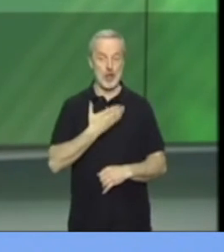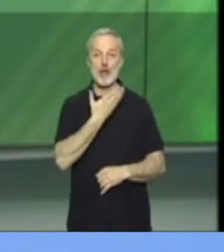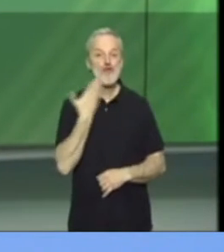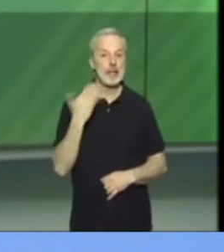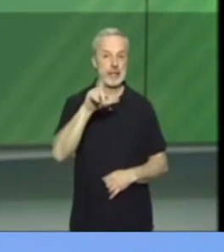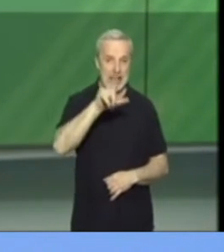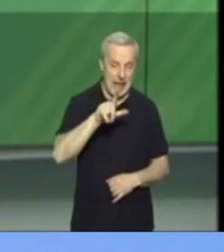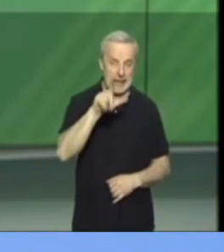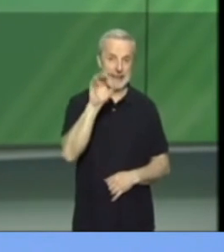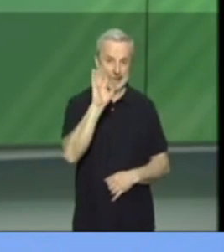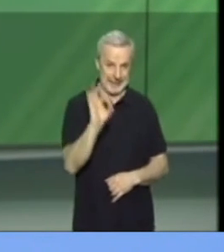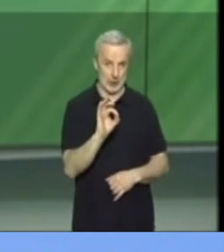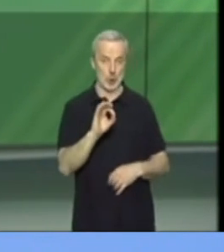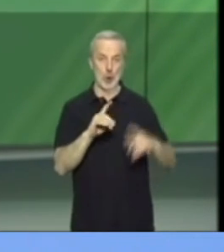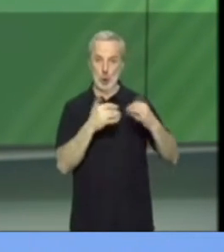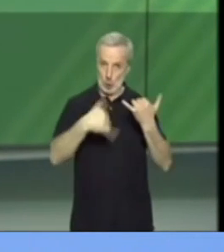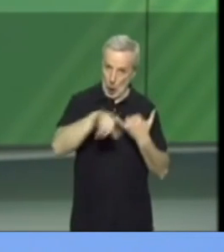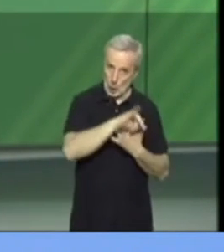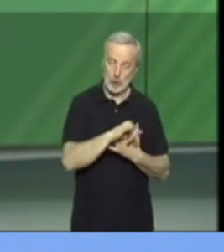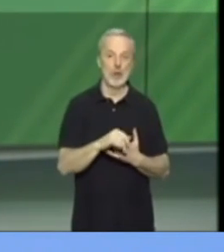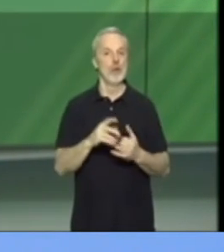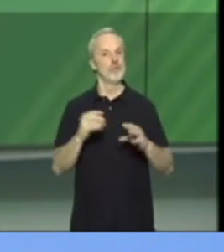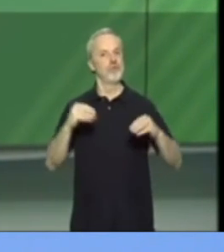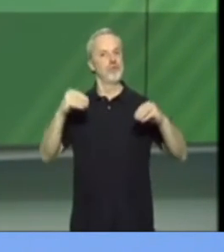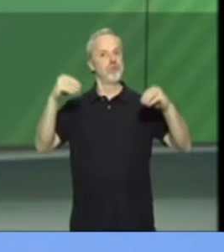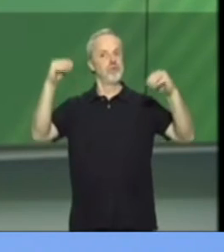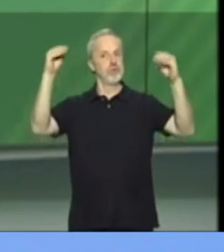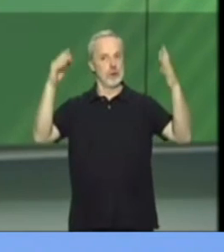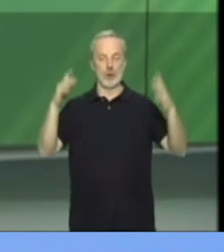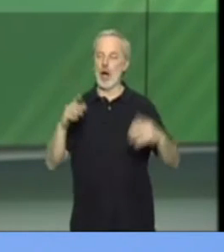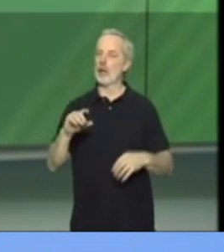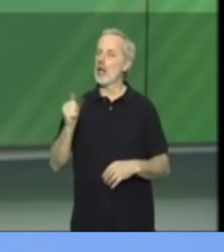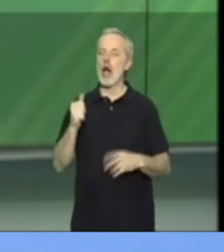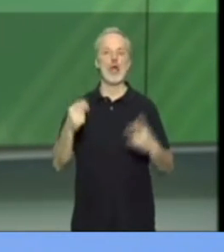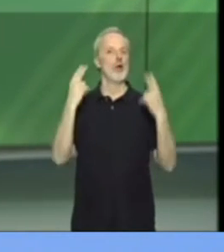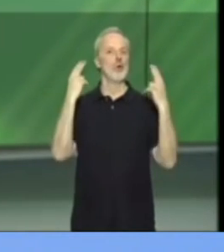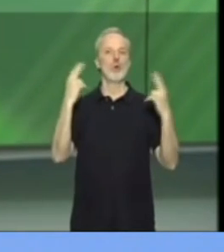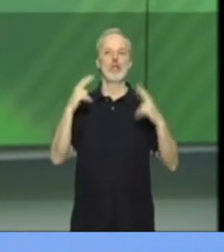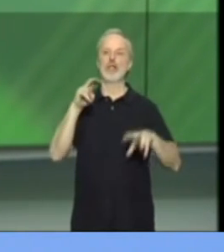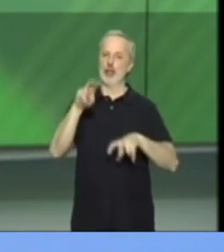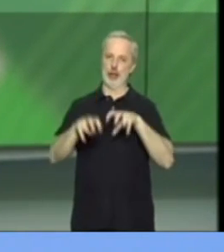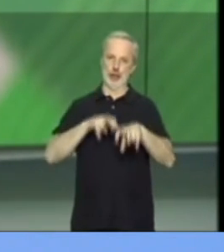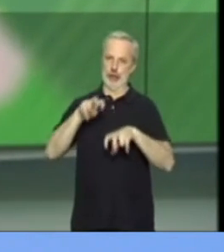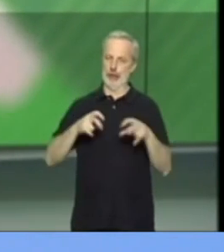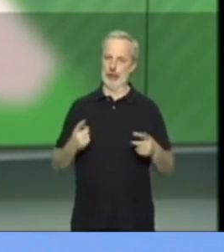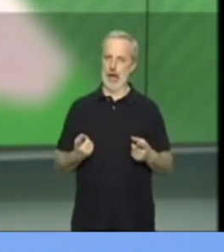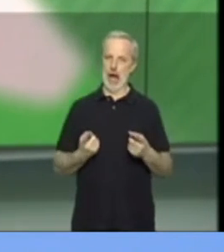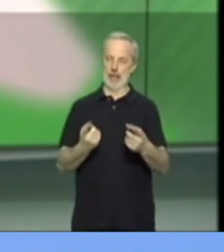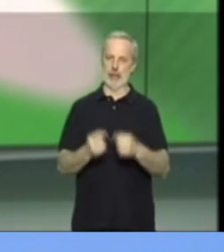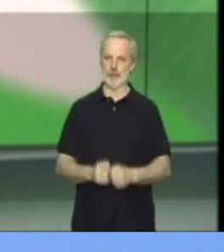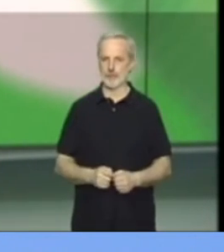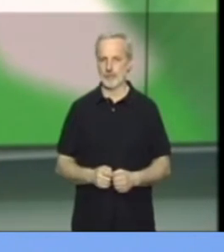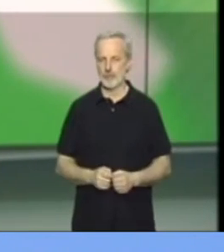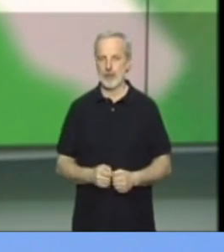že ten závod během posledních let velmi výrazně narostl a je to nejvýznamnější cyklistická událost v České republice, pokud se